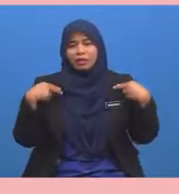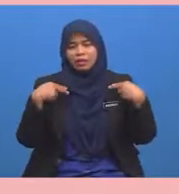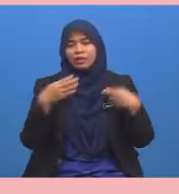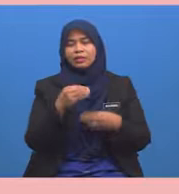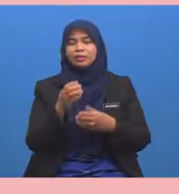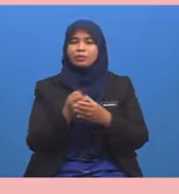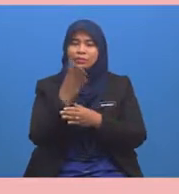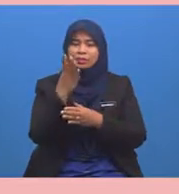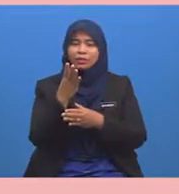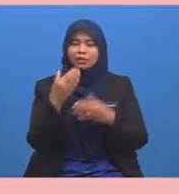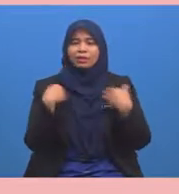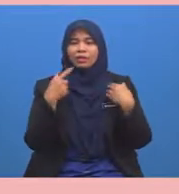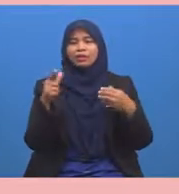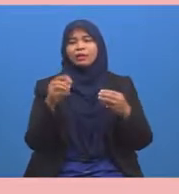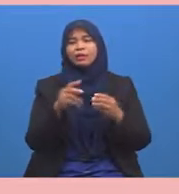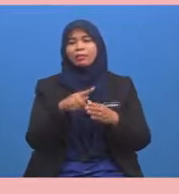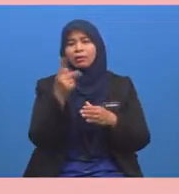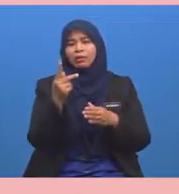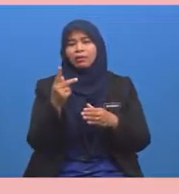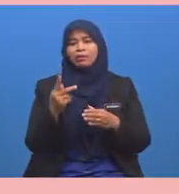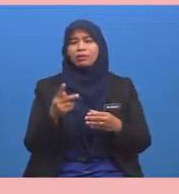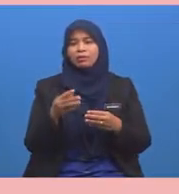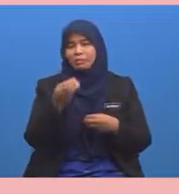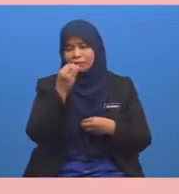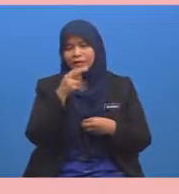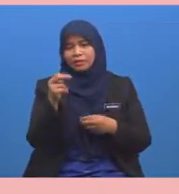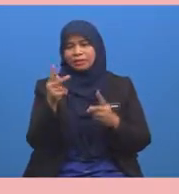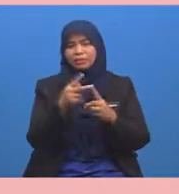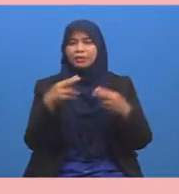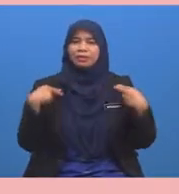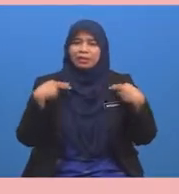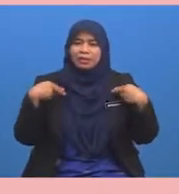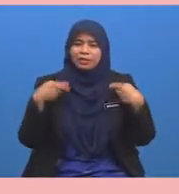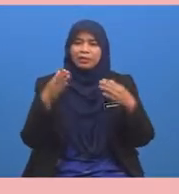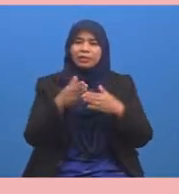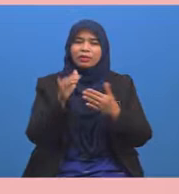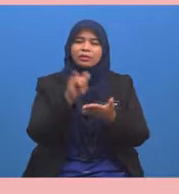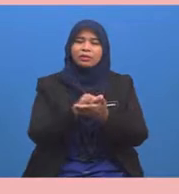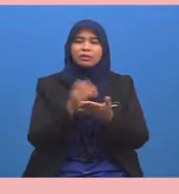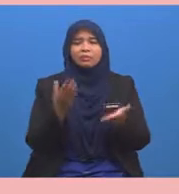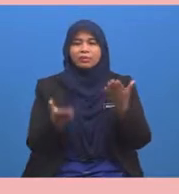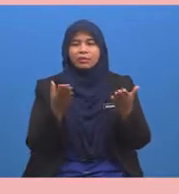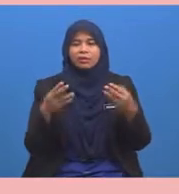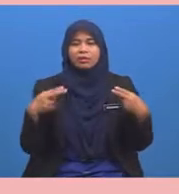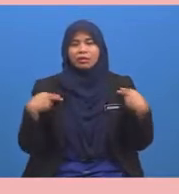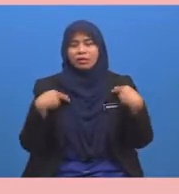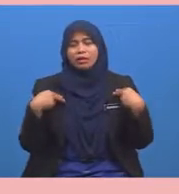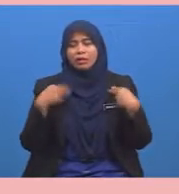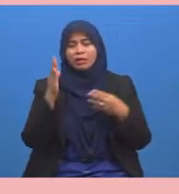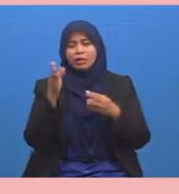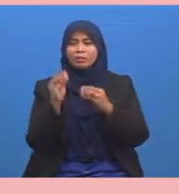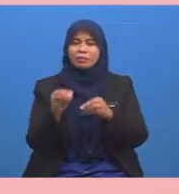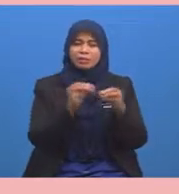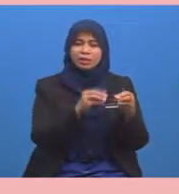atau sumber makanan utama kepada haiwan. Oleh itu, kemungkinan besar haiwan akan berhijrah ke tempat